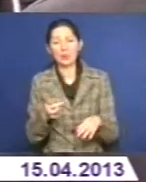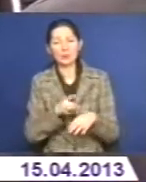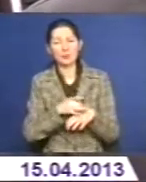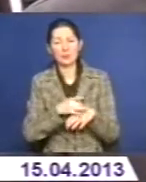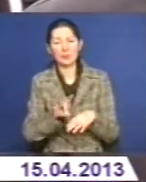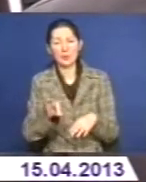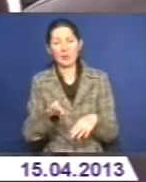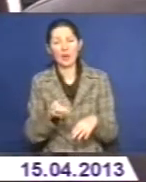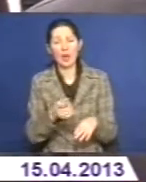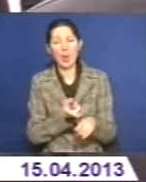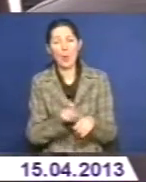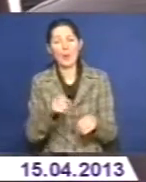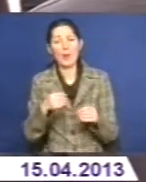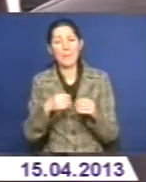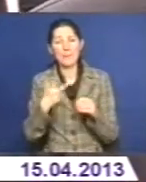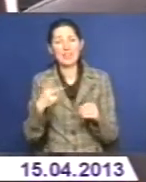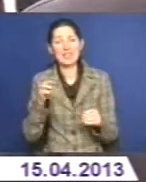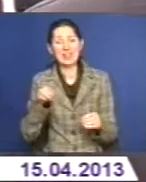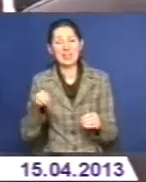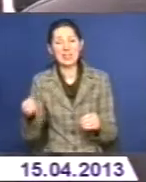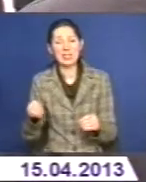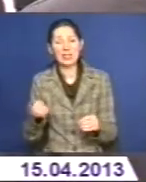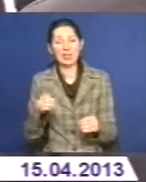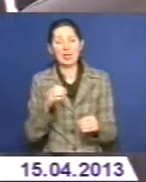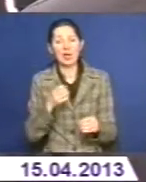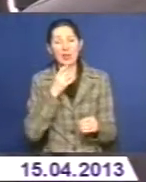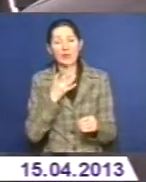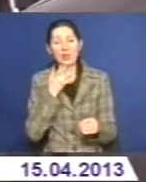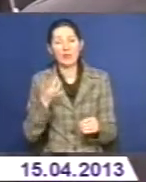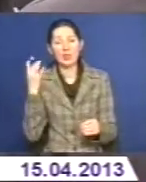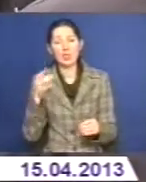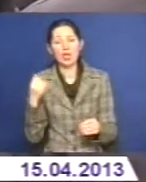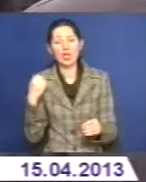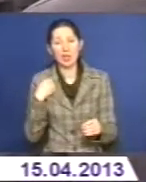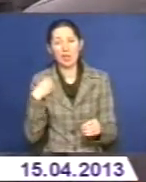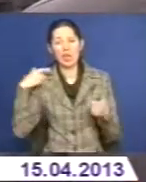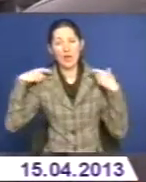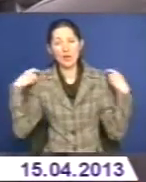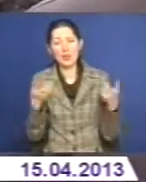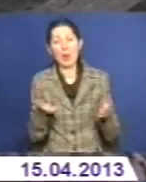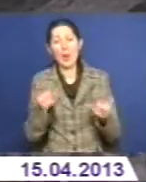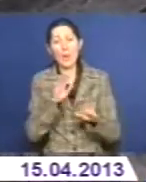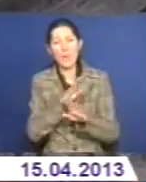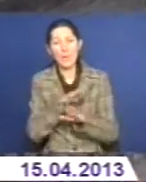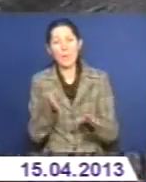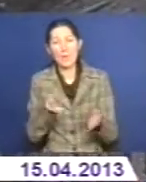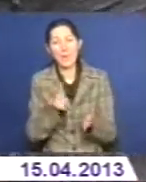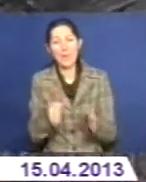тысяч советских солдат и офицеров пали смертью храбрых, освобождая город.